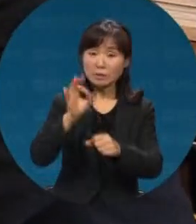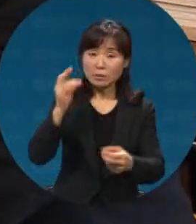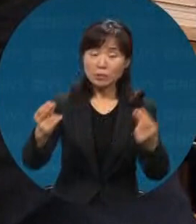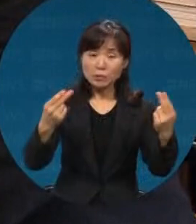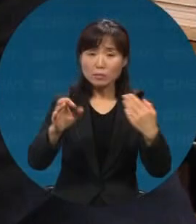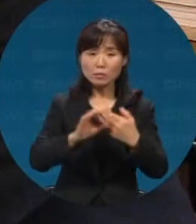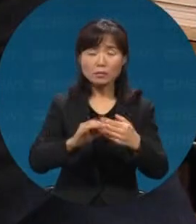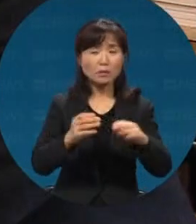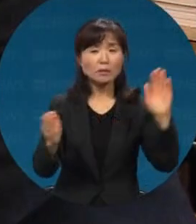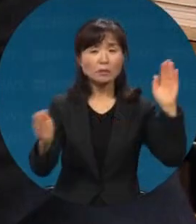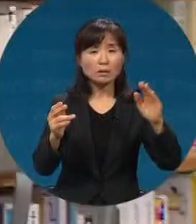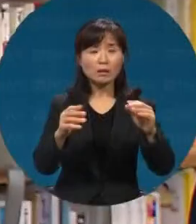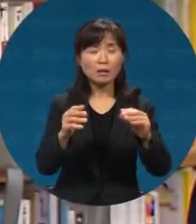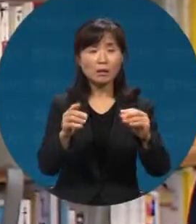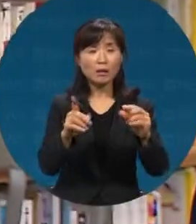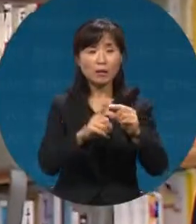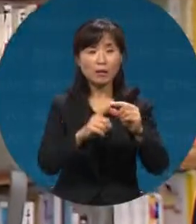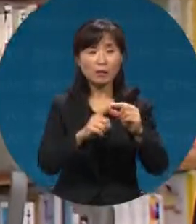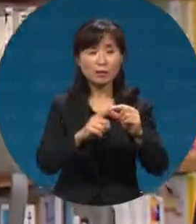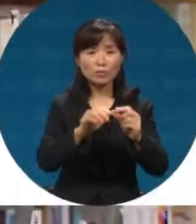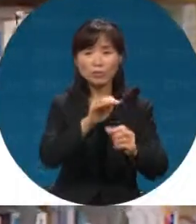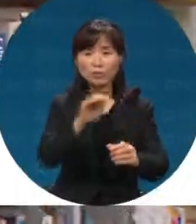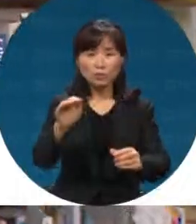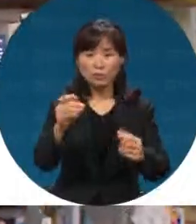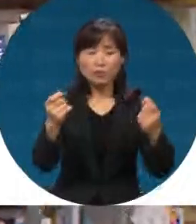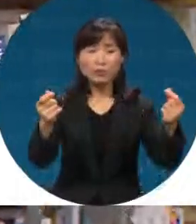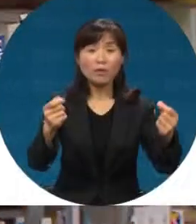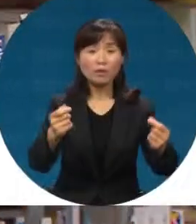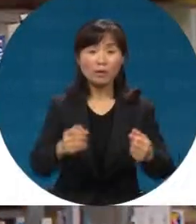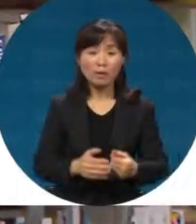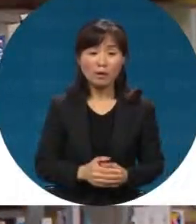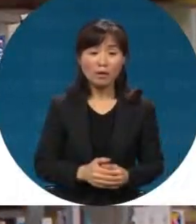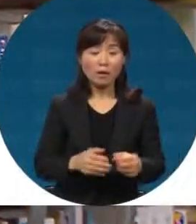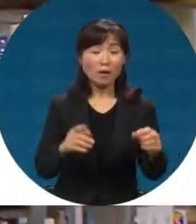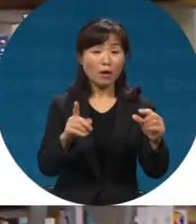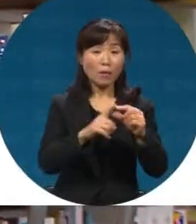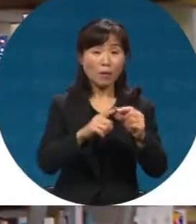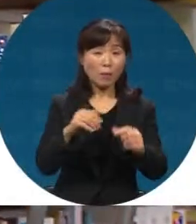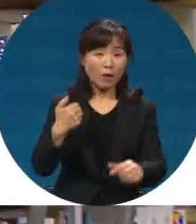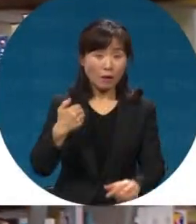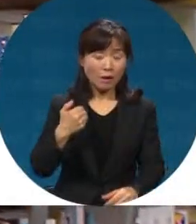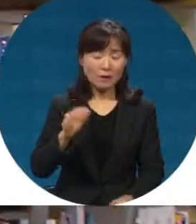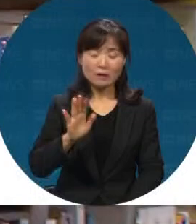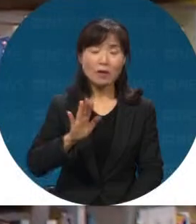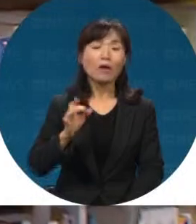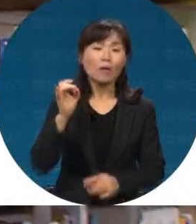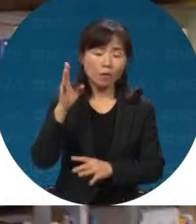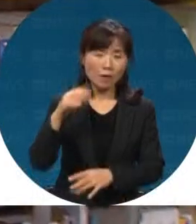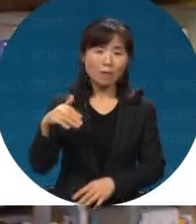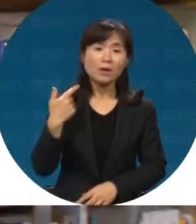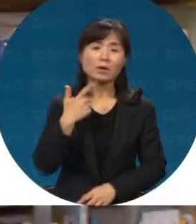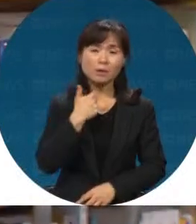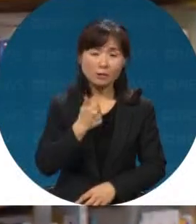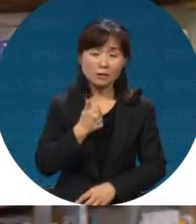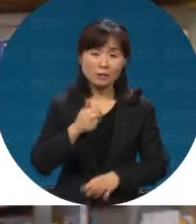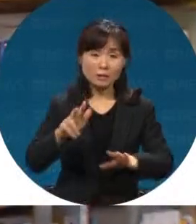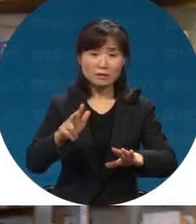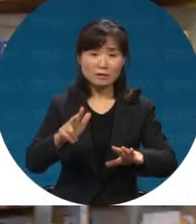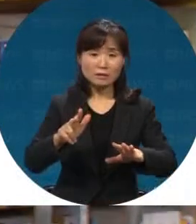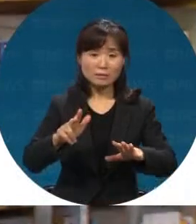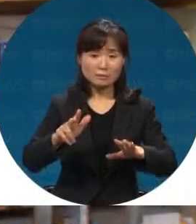않는다고 설명합니다 어휘를 모른다 이런 차원의 문제라기 보다는 모르고 있던 것이 좀 더 잘